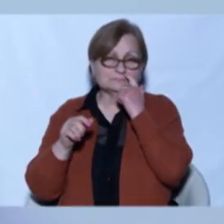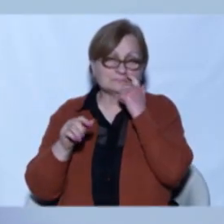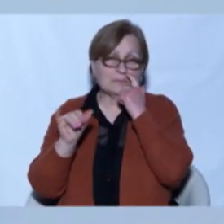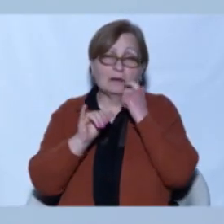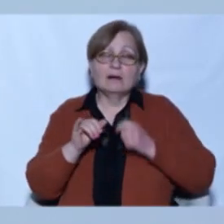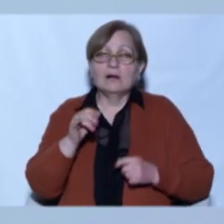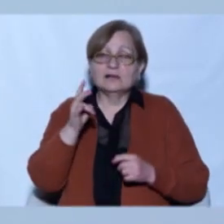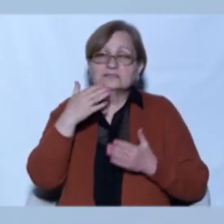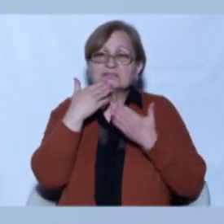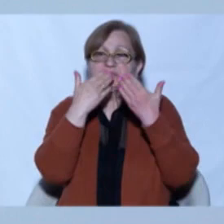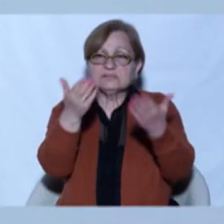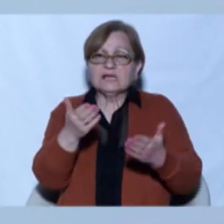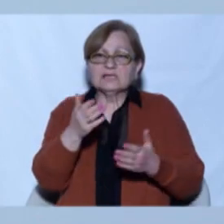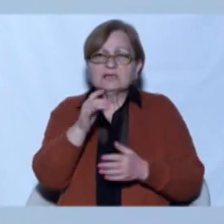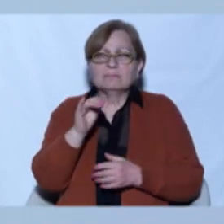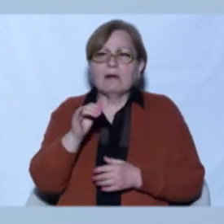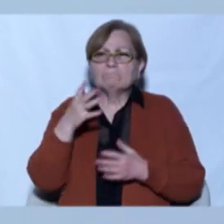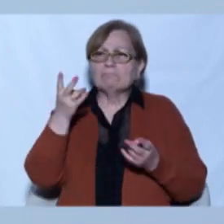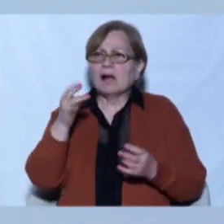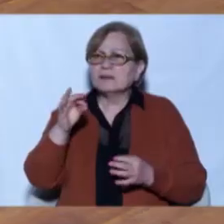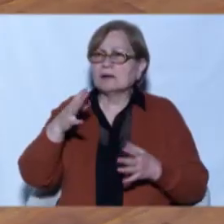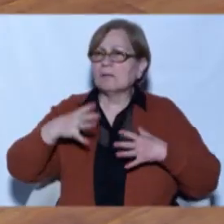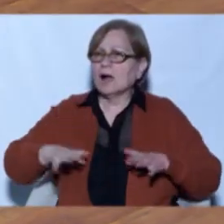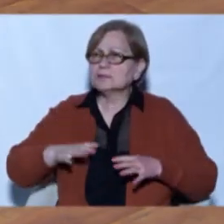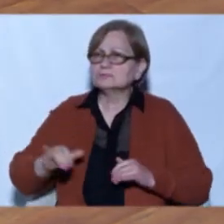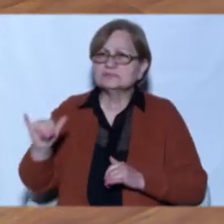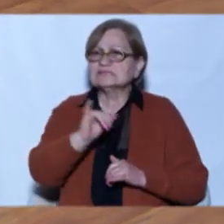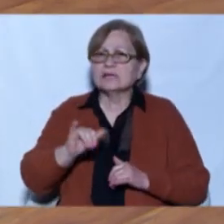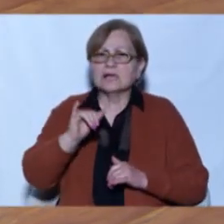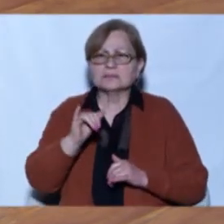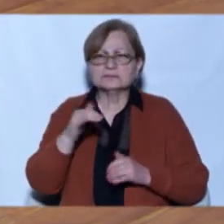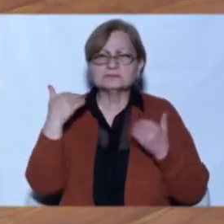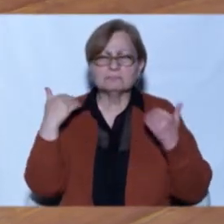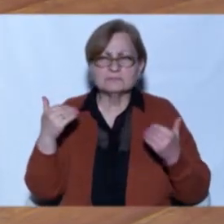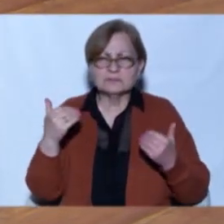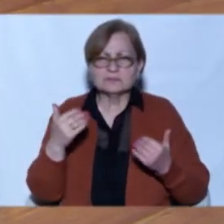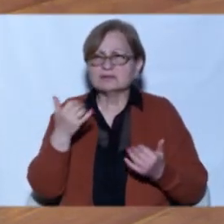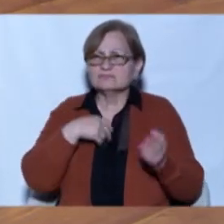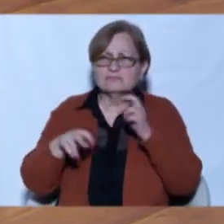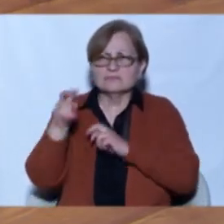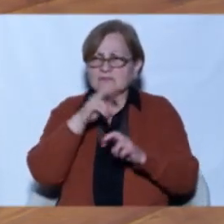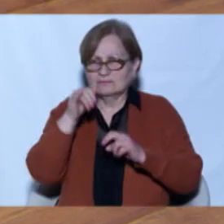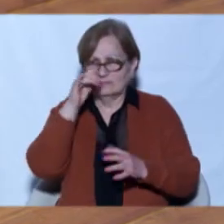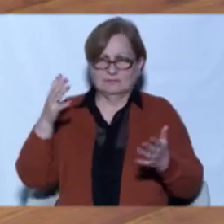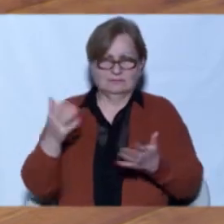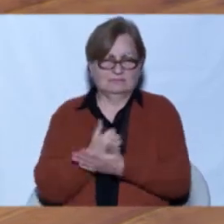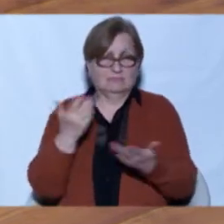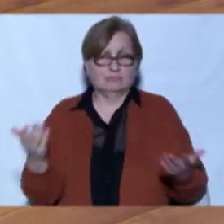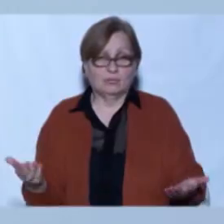სად არის გმირი, რომელსაც ვეძებ, რომლისთვის ვტირი, იგი აღარ გყავთ. და როგორც